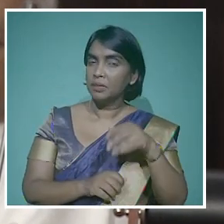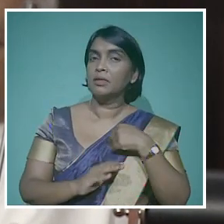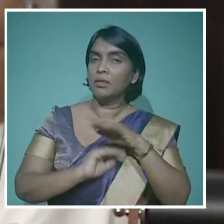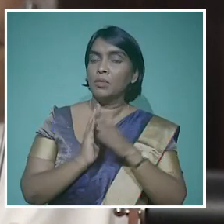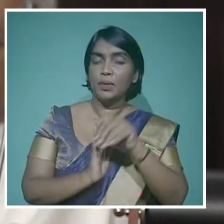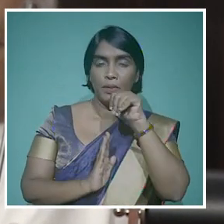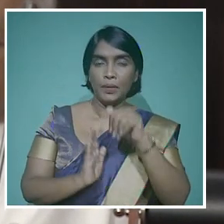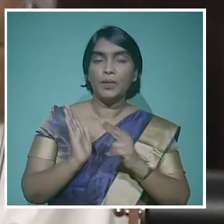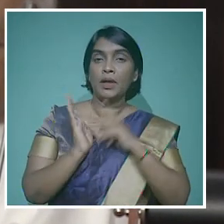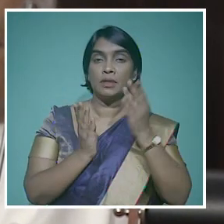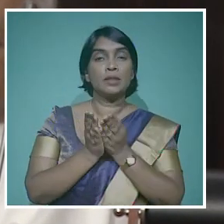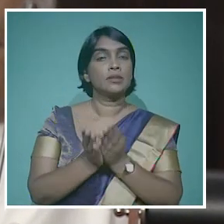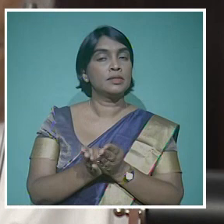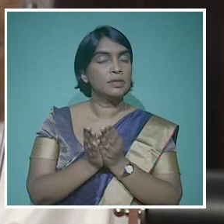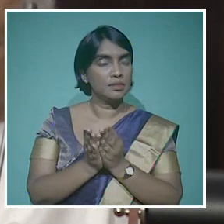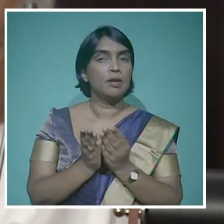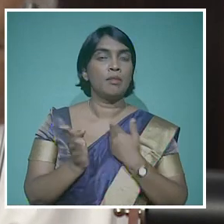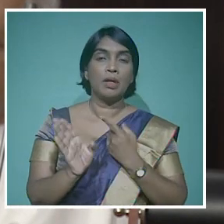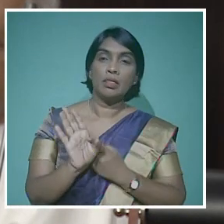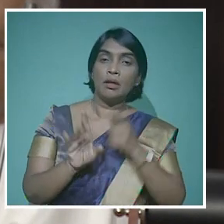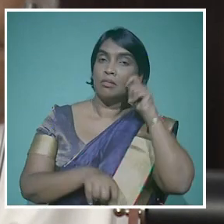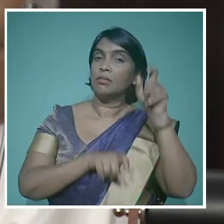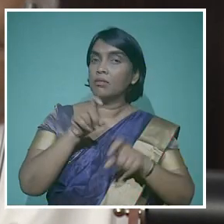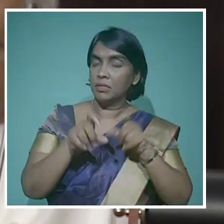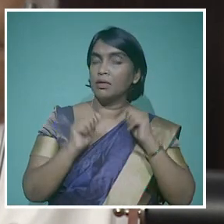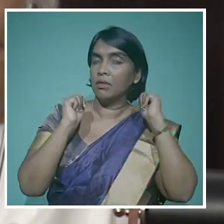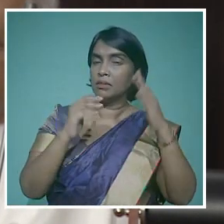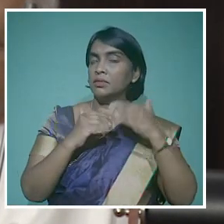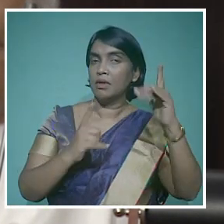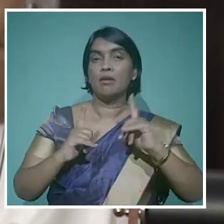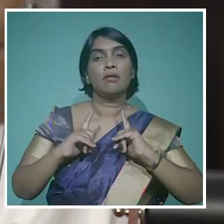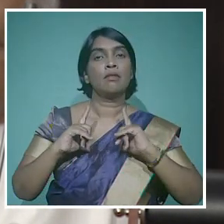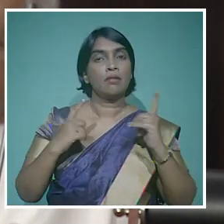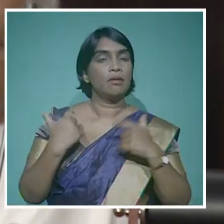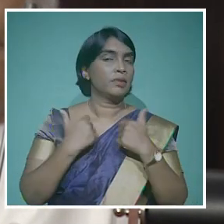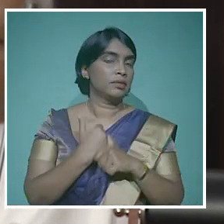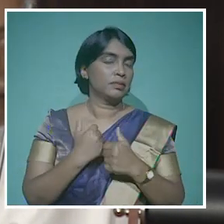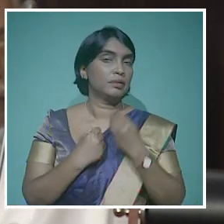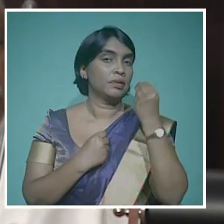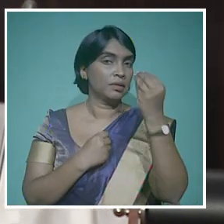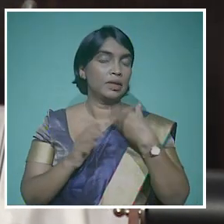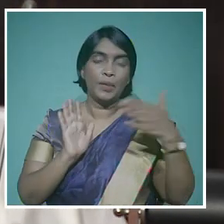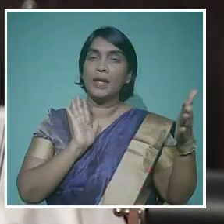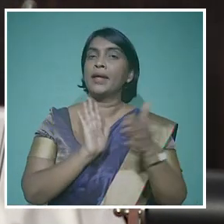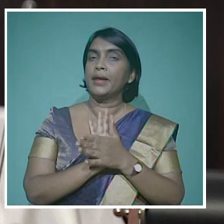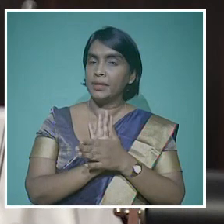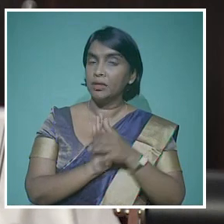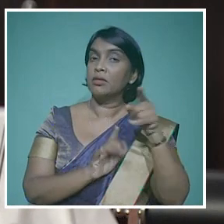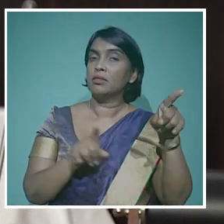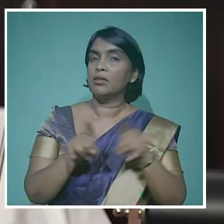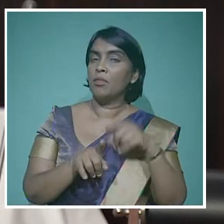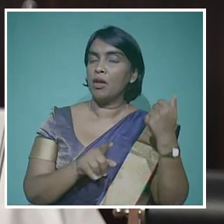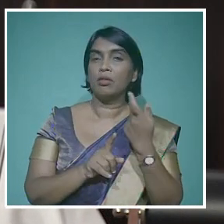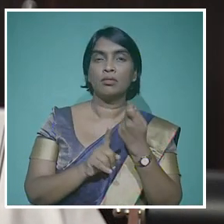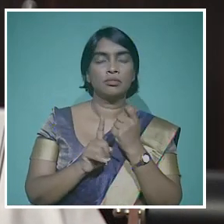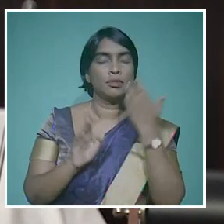සැබෑ ජාතික සම්පතට අපේ තරුණ පරපුරට යහපත් අනාගතයක් නිර්මාණය කර දෙන්නට එකට එක්වෙමු. ඒ අනුව නව